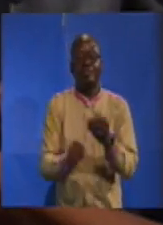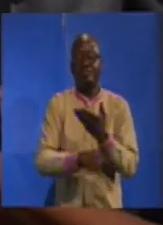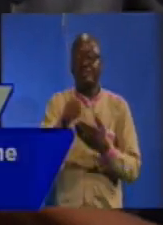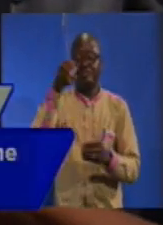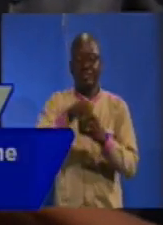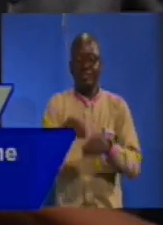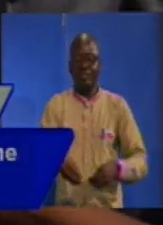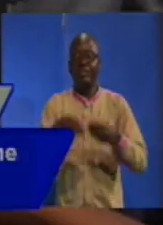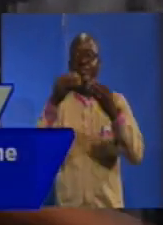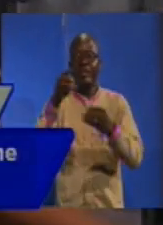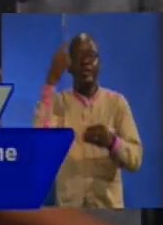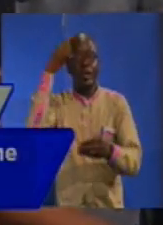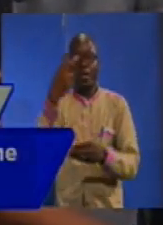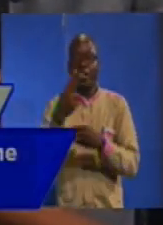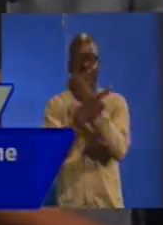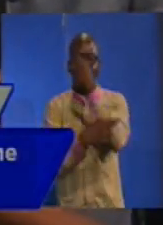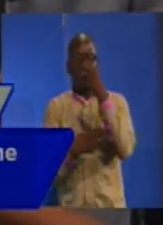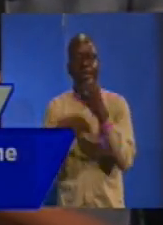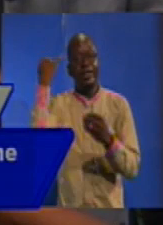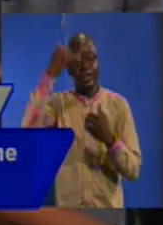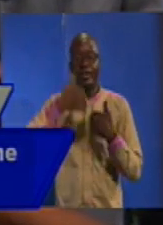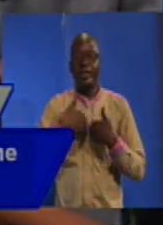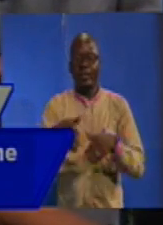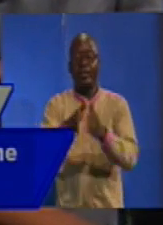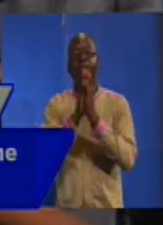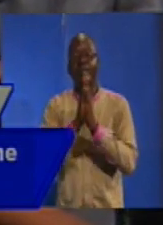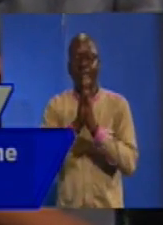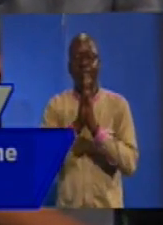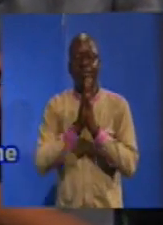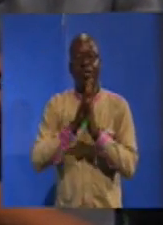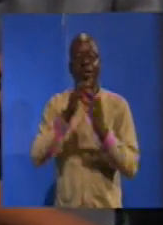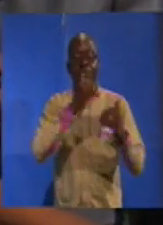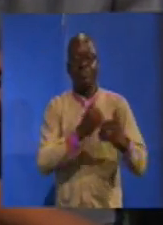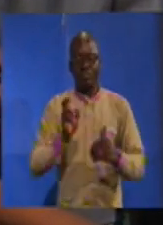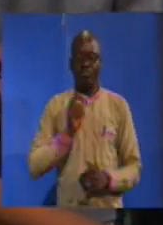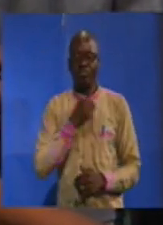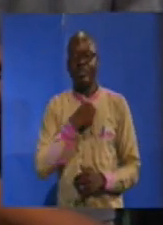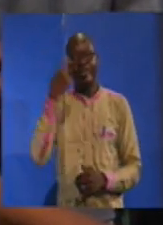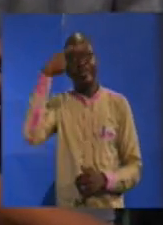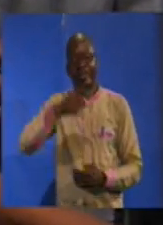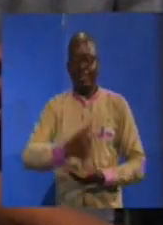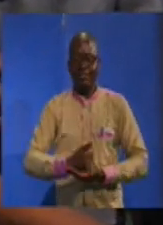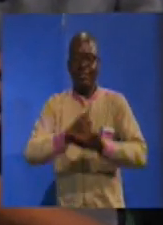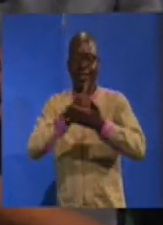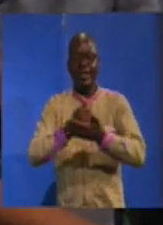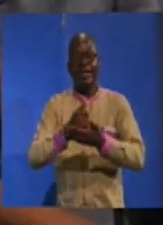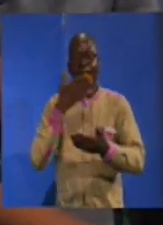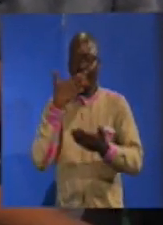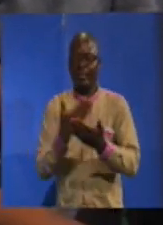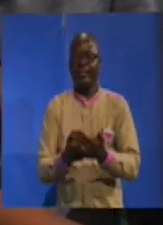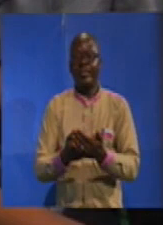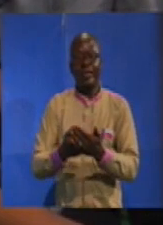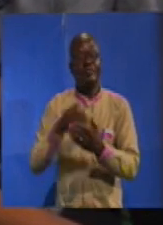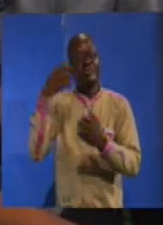pour les deux régions. Ils ont leur demande ou bien leur requête auprès de nous pour leur aider à bien surmonter maintenant